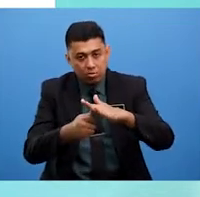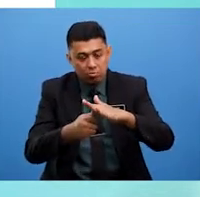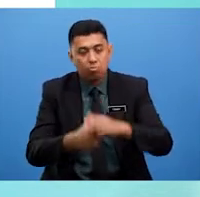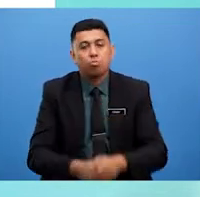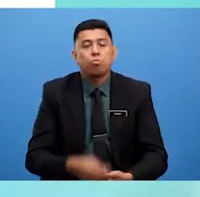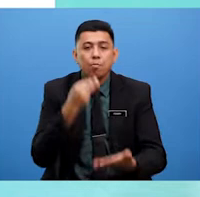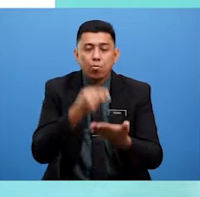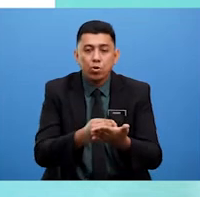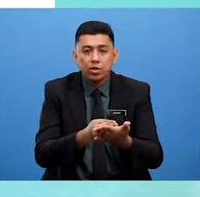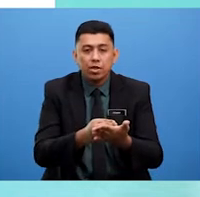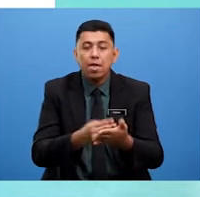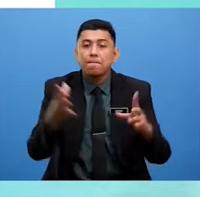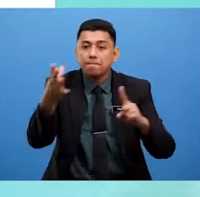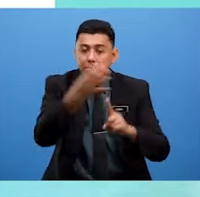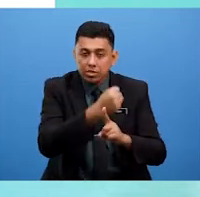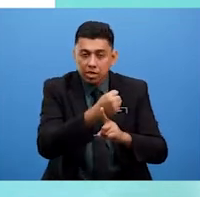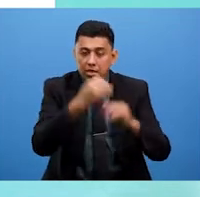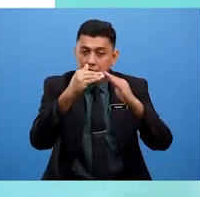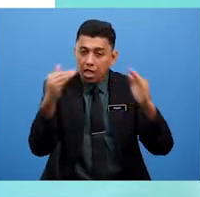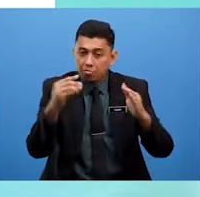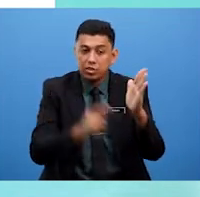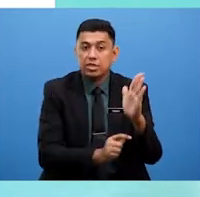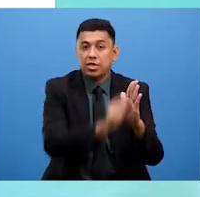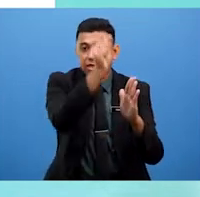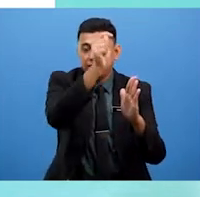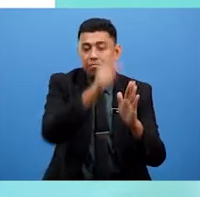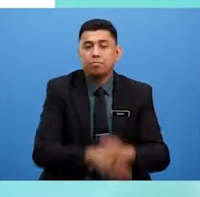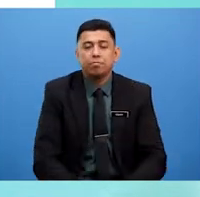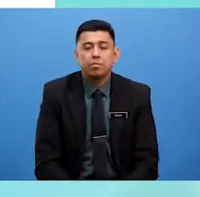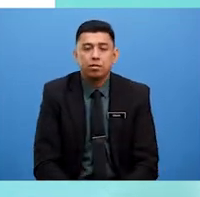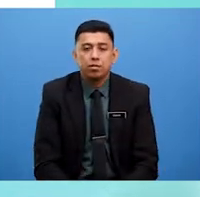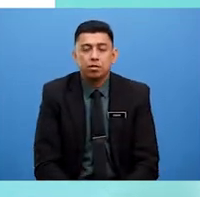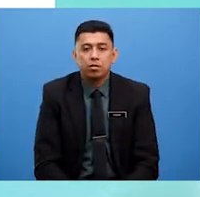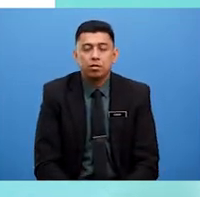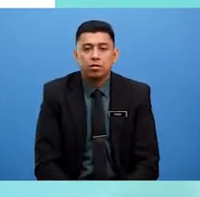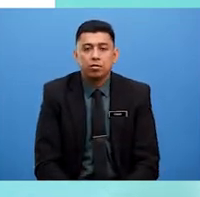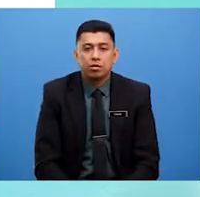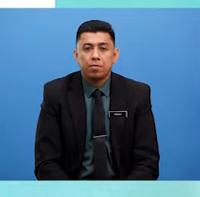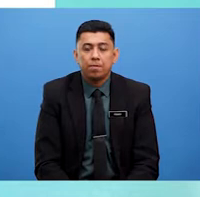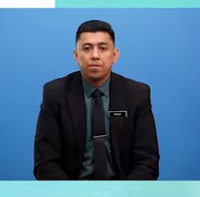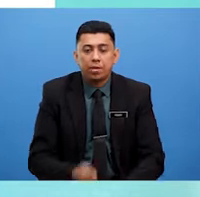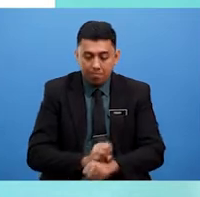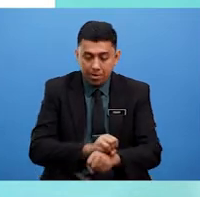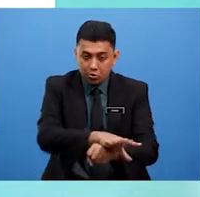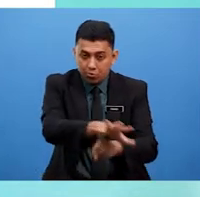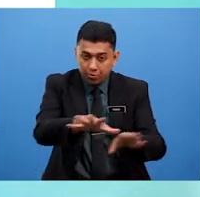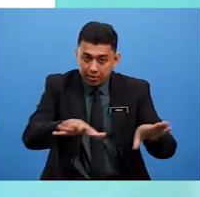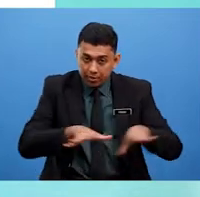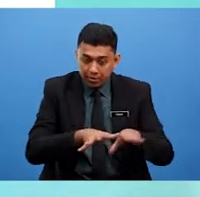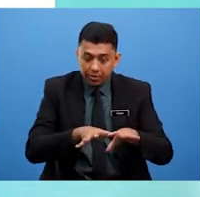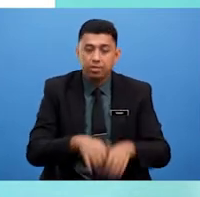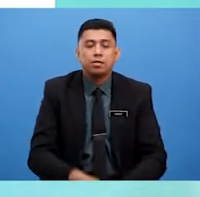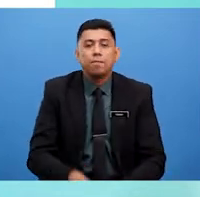modal atlet untuk mencapai tahap tertinggi. Aspek lain yang mempengaruhi puncak prestasi